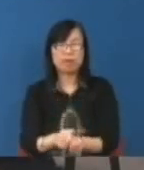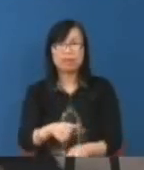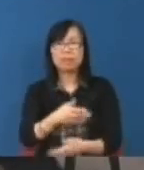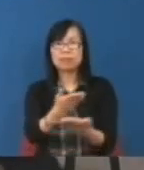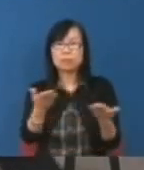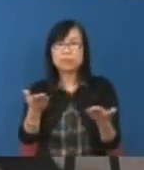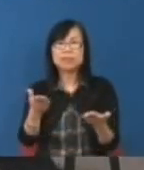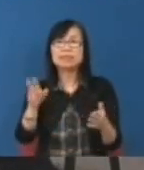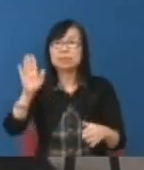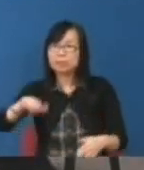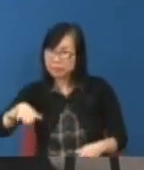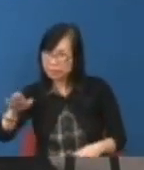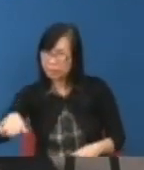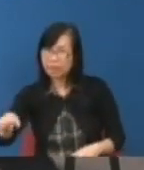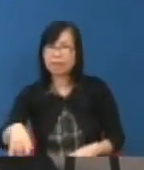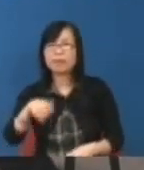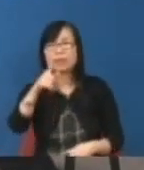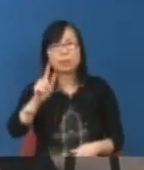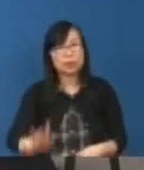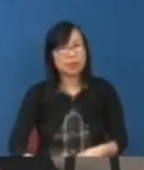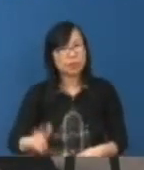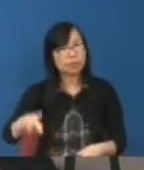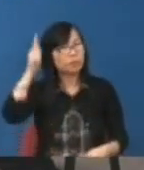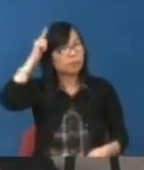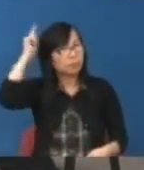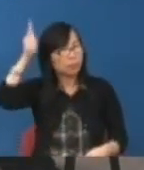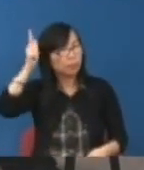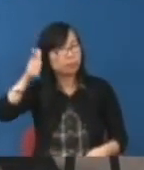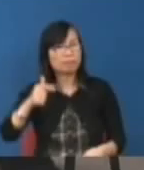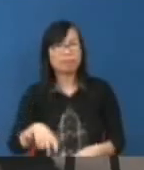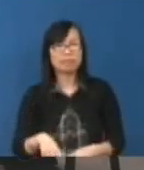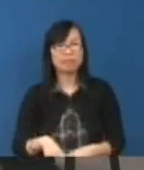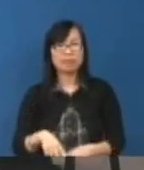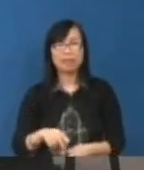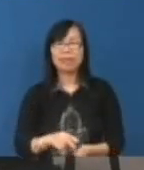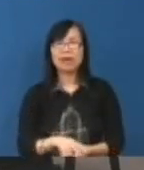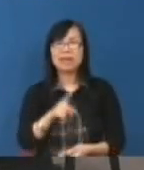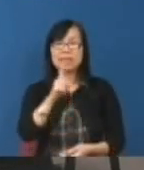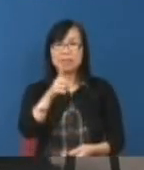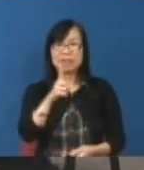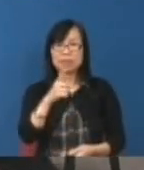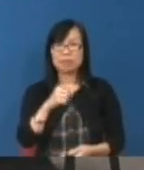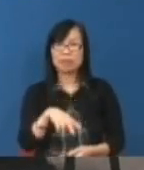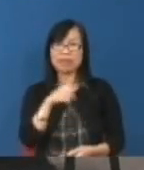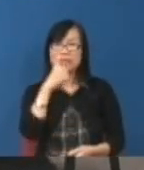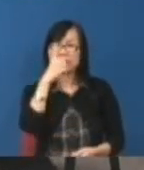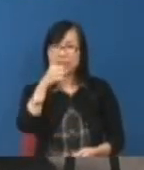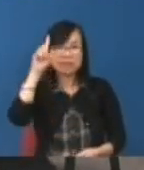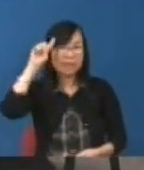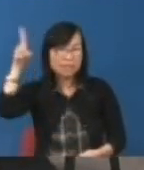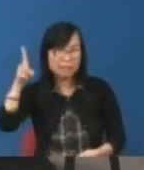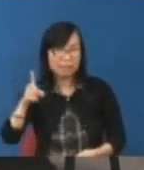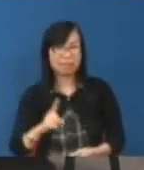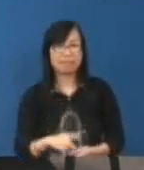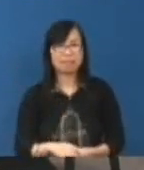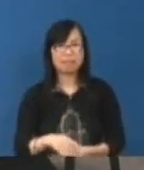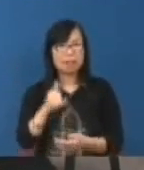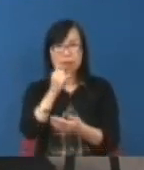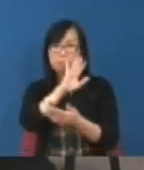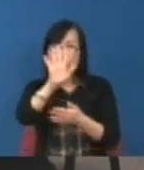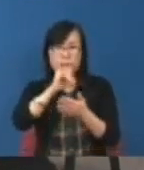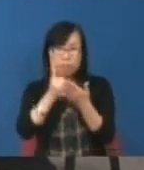係咁掟蛋糕噶嘛？阿曾志偉嗰啲唔係好核突嘅咩？就掟啲嘢落佢塊面嗰度啊！ 喂，想食暴氣就係啦，唔通剝你個頭咩？